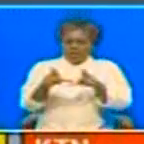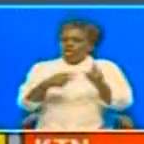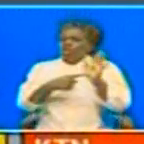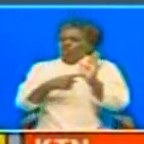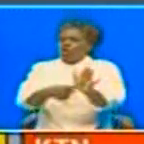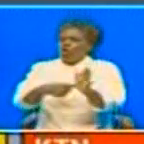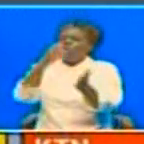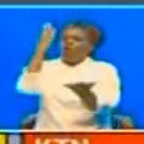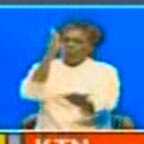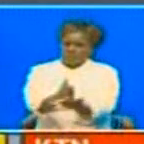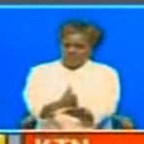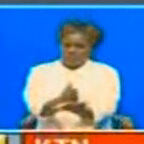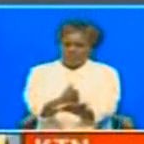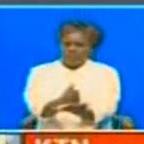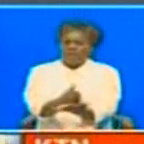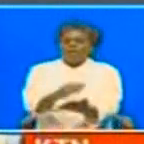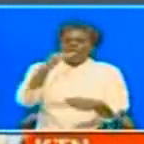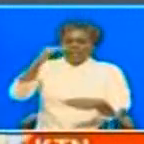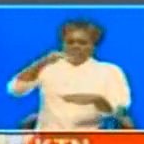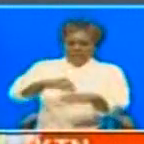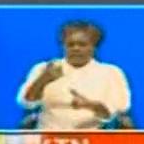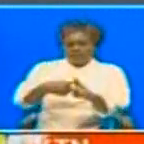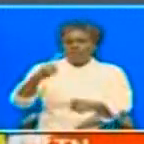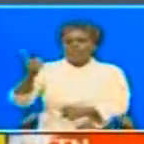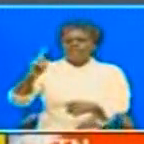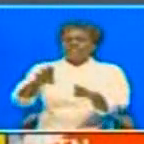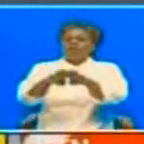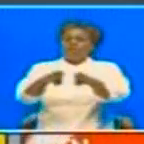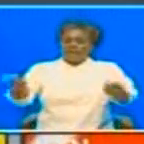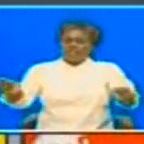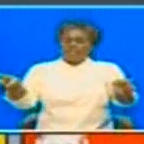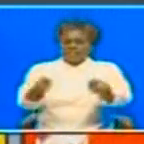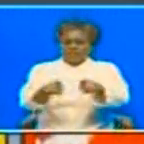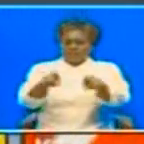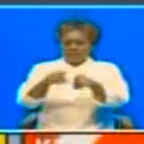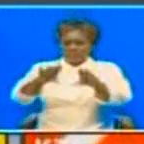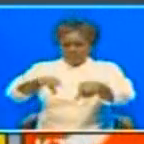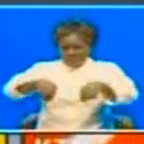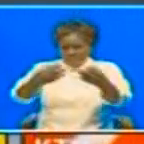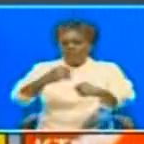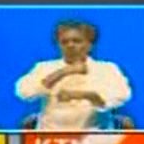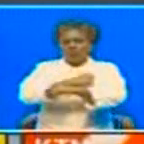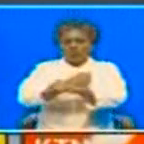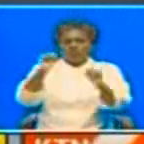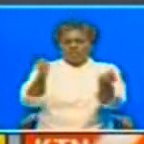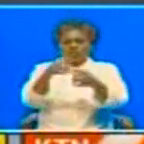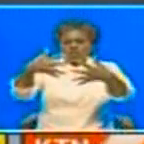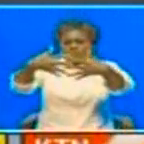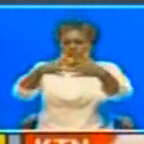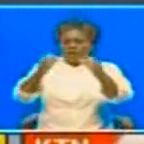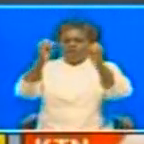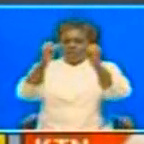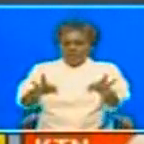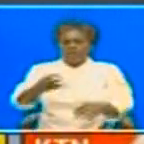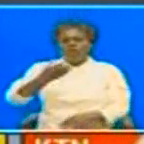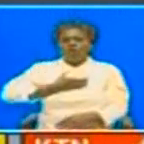zinathibitisha msimamo wake. Barua kutoka kwa waziri wa ardhi Charity Ngilu ilipa shule ruhusa ya kulibomoa lango hili endapo